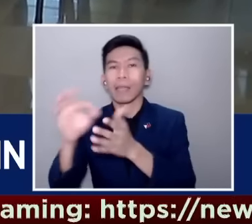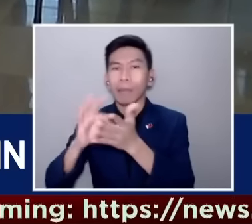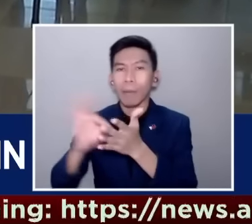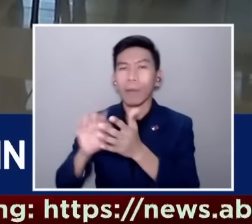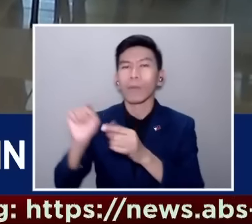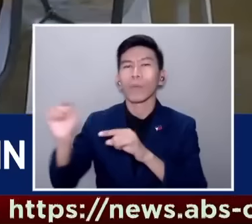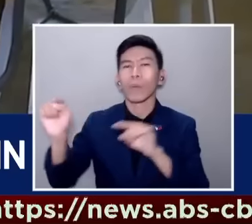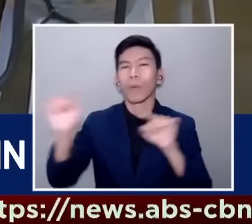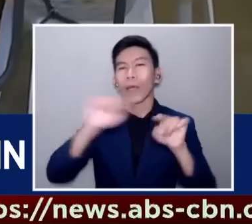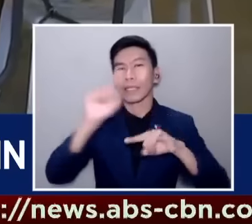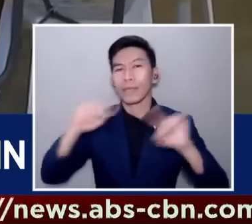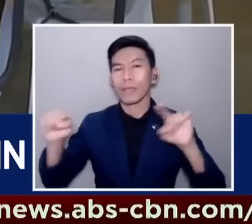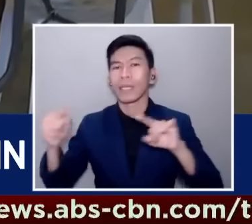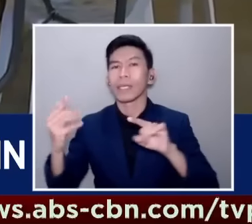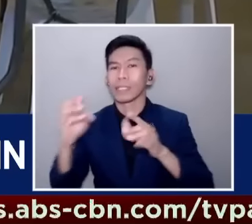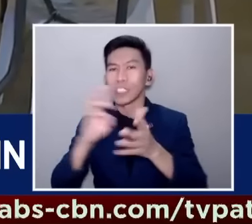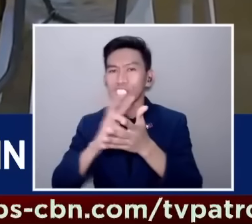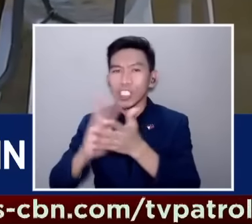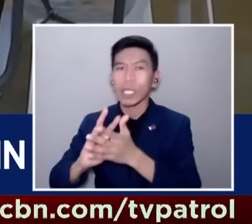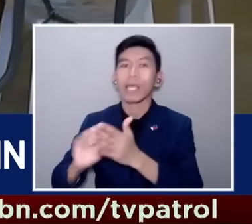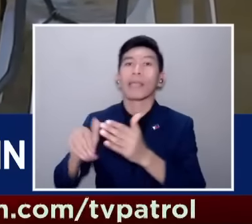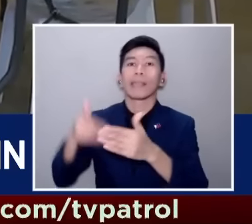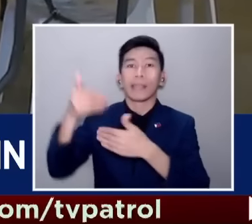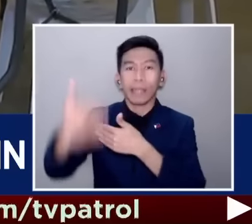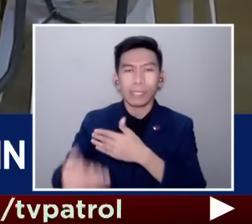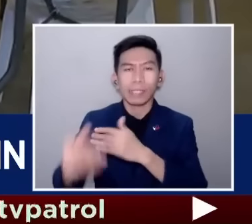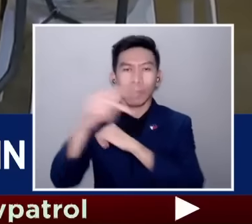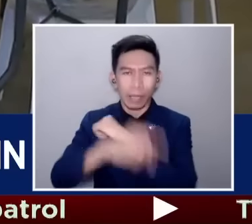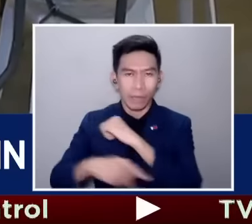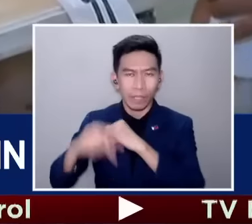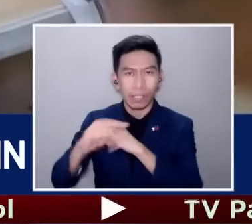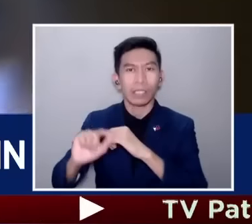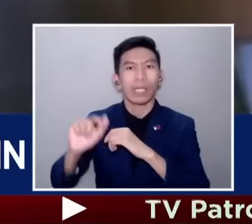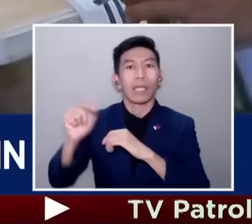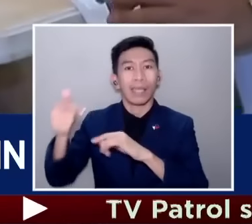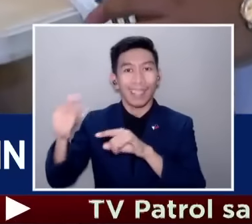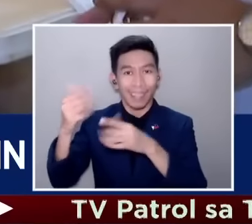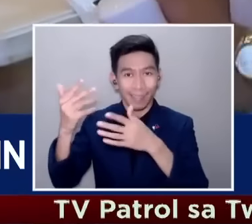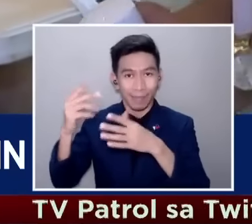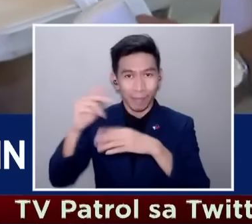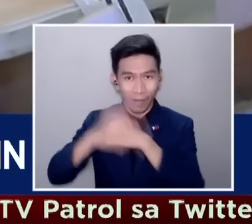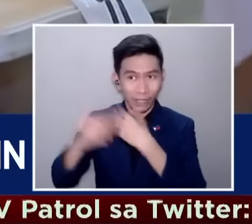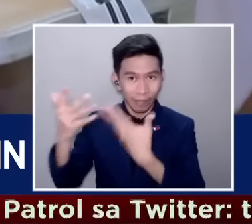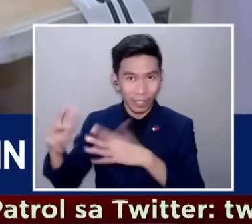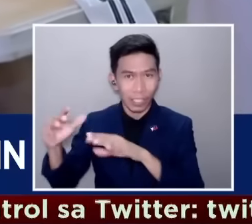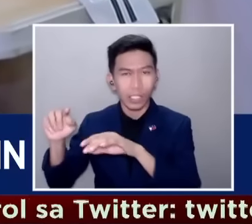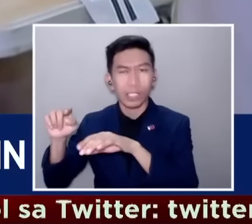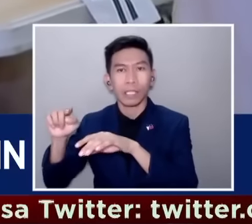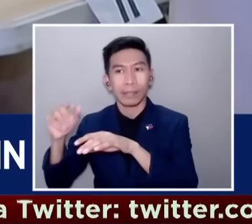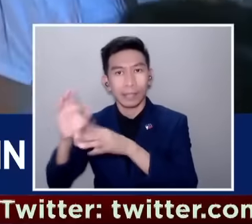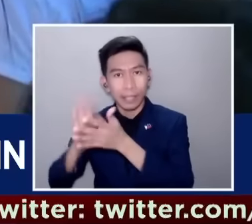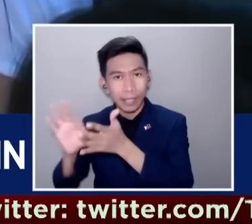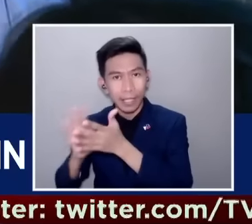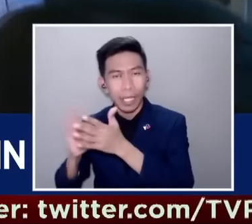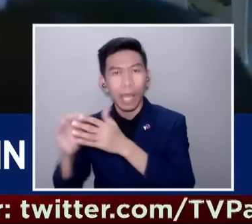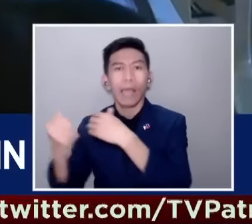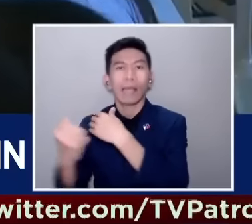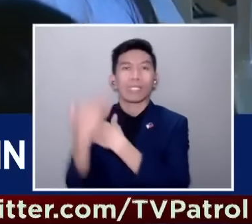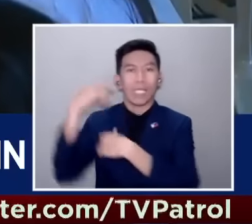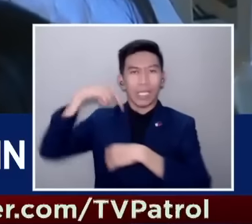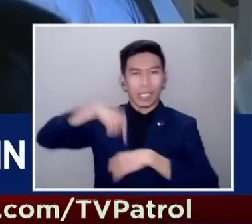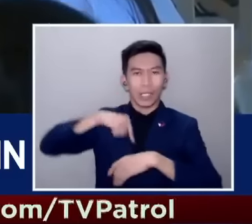syudad, at later on sa mga probinsya. Pagkatapos mula sa probinsya, ipapadala ang result naman dito po sa amin, sa COMELEC.